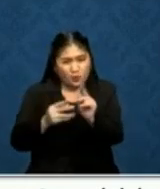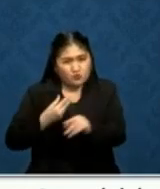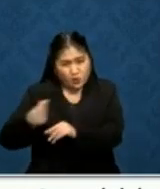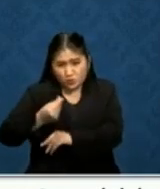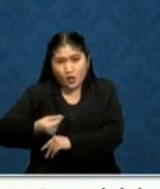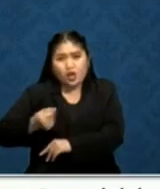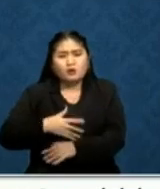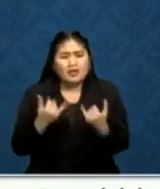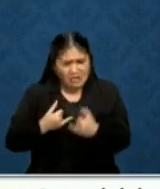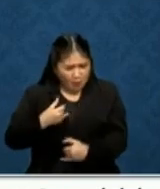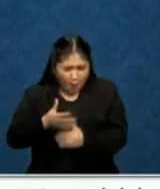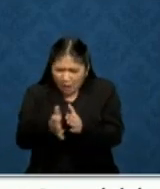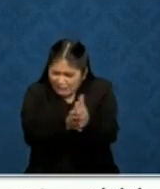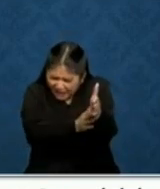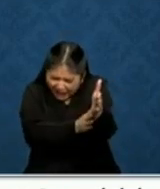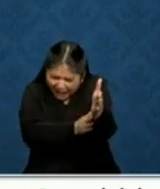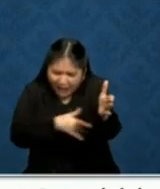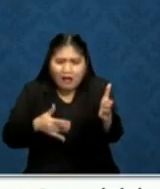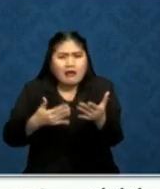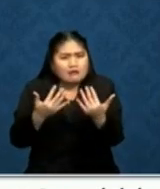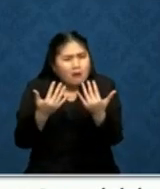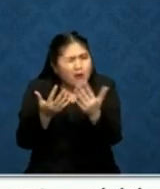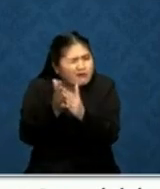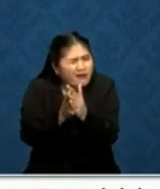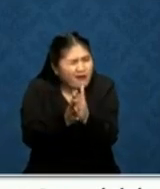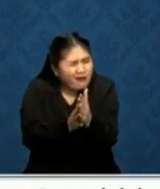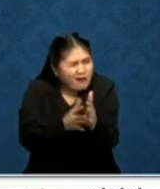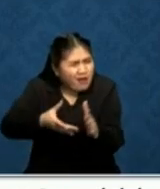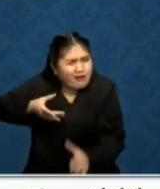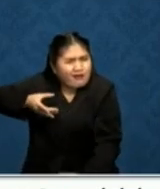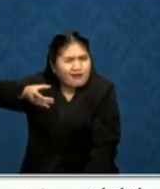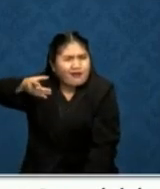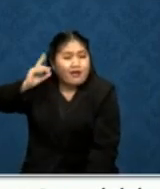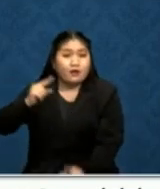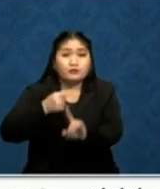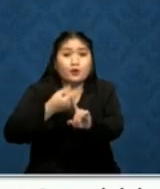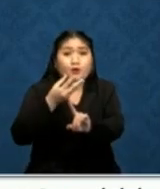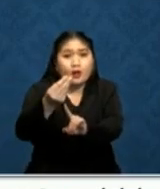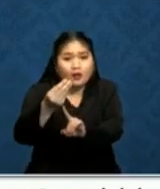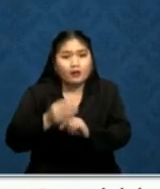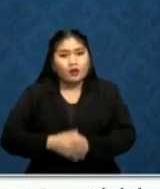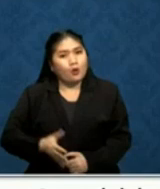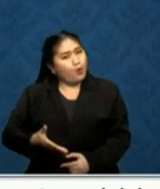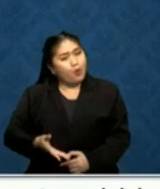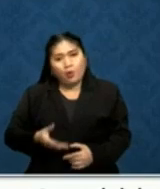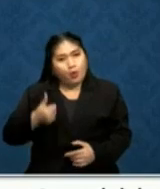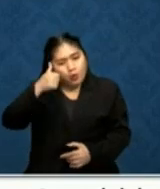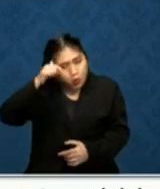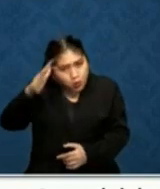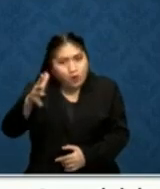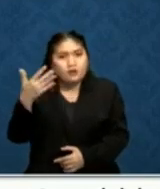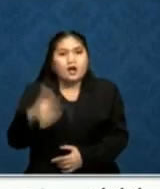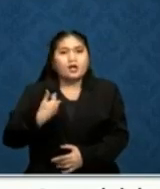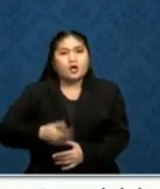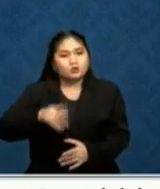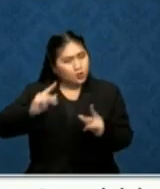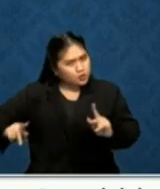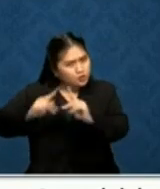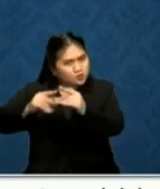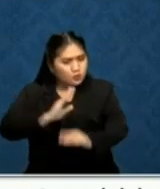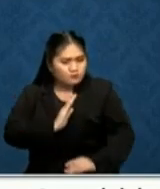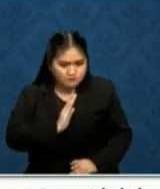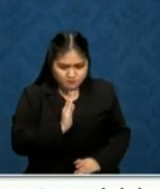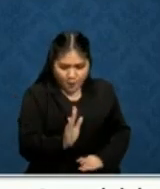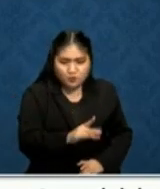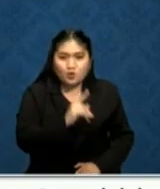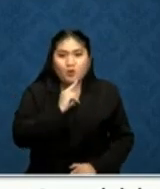กวันนี้ช้ามากค่ะท่านประธานกว่าจะสอบสวนกันเสร็จใช้เวลาหลายเดือนและกระทรวงศึกษาต้องดำเนินการอย่างตรงไปตรงมาไม่เล่น